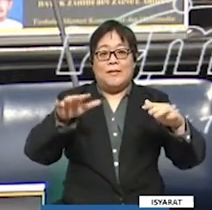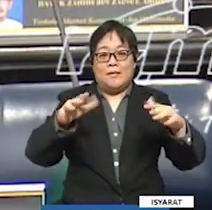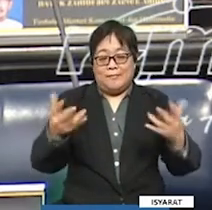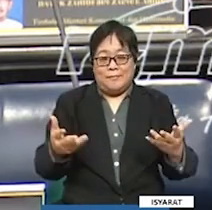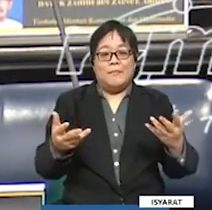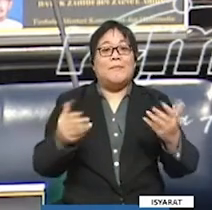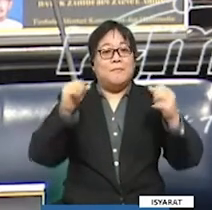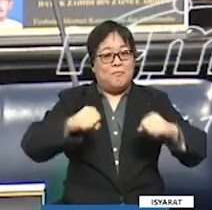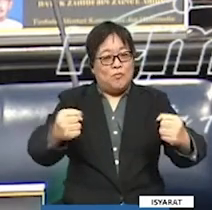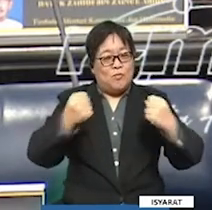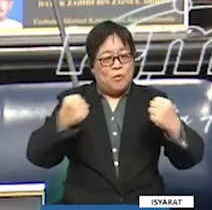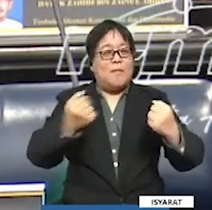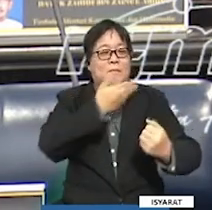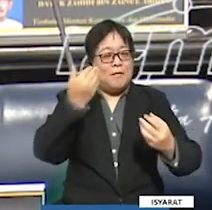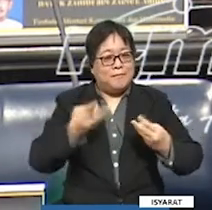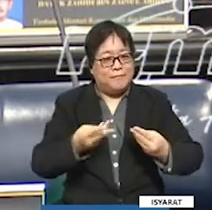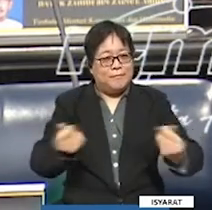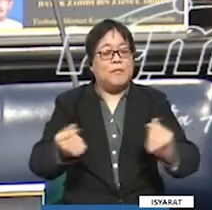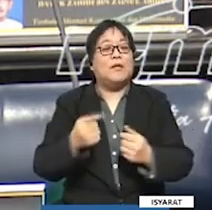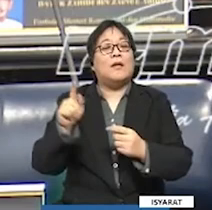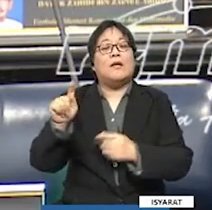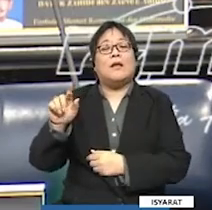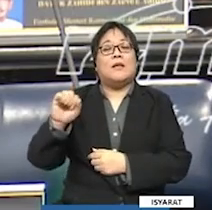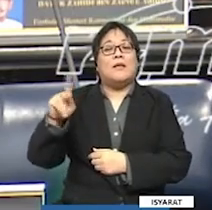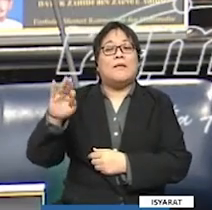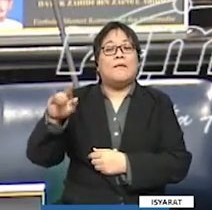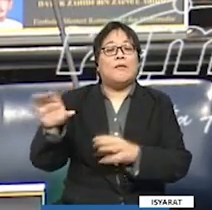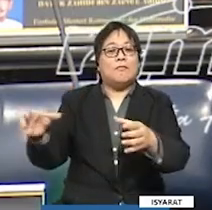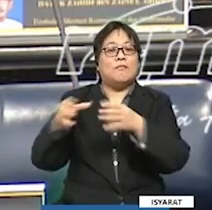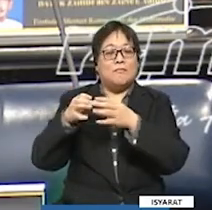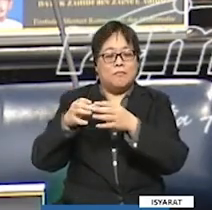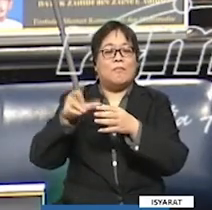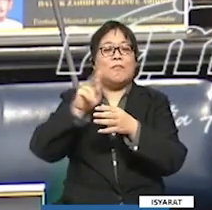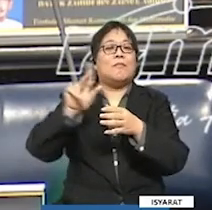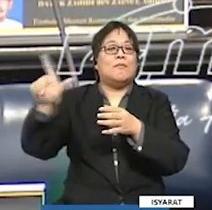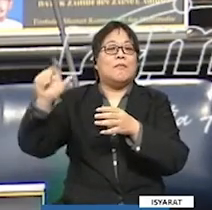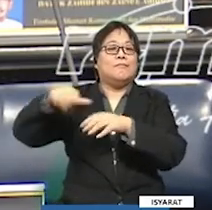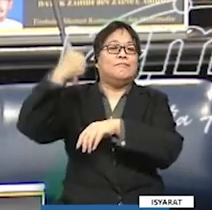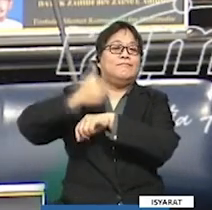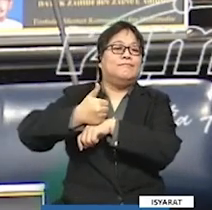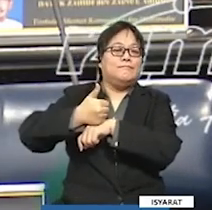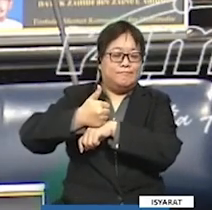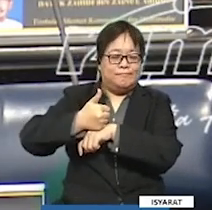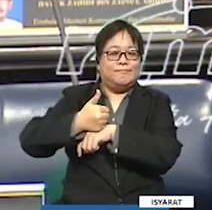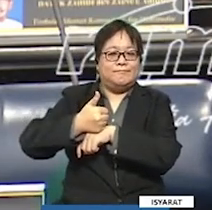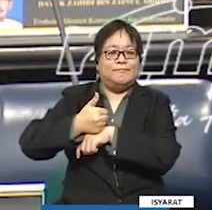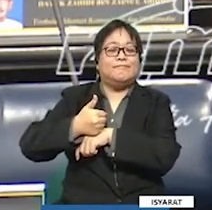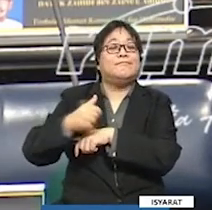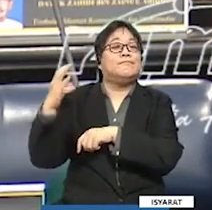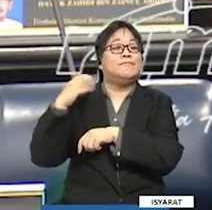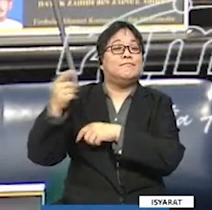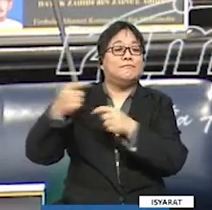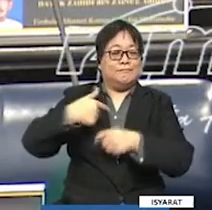dapat dilaksanakan dengan mantap dan berkesan, satu task force mitigasi banjir kilat wilayah Persekutuan Kuala Lumpur telah ditubuhkan